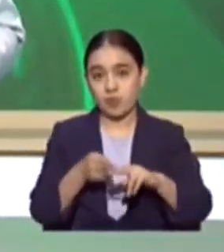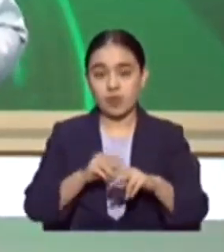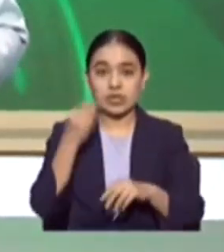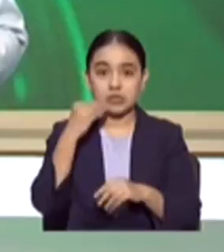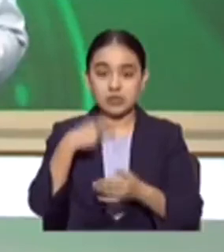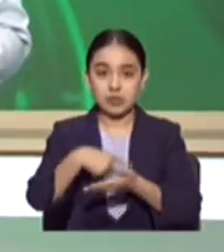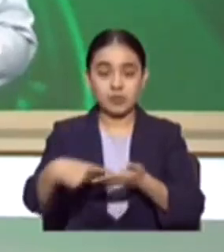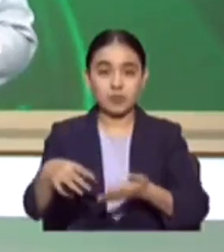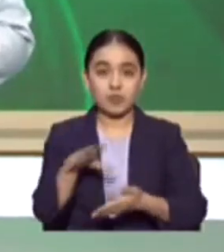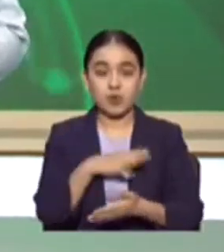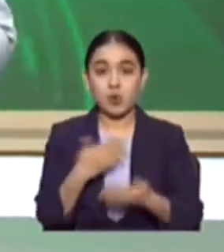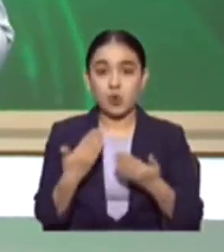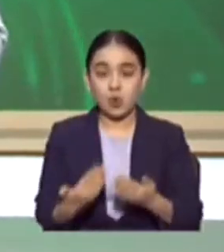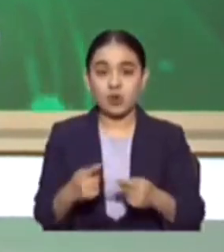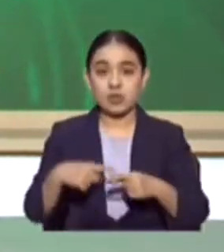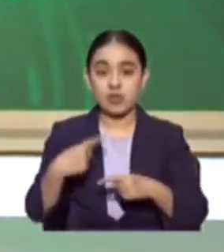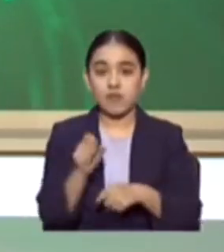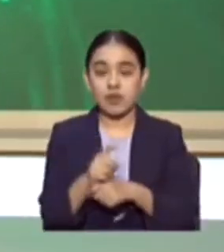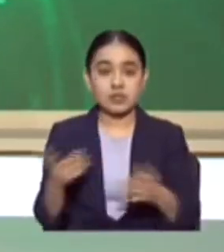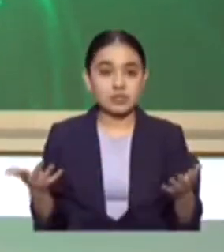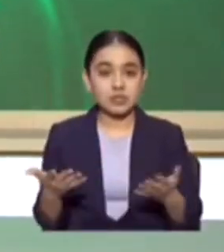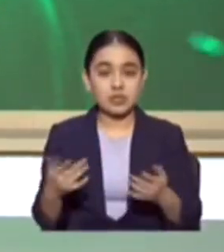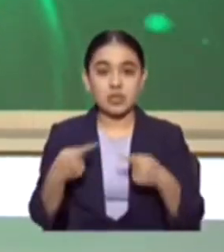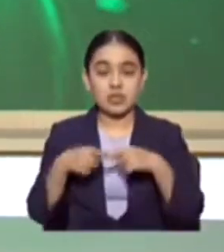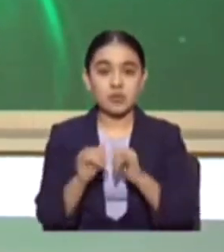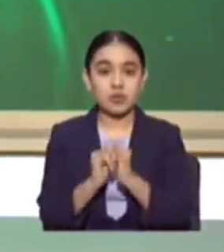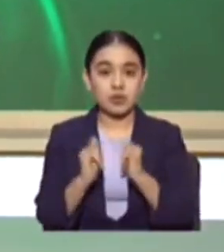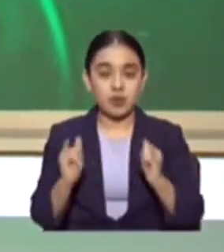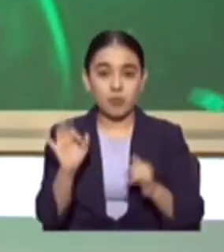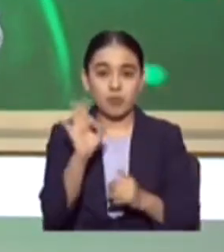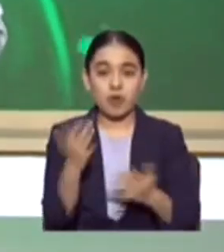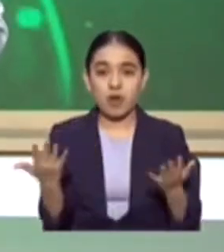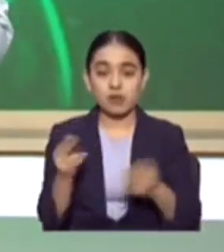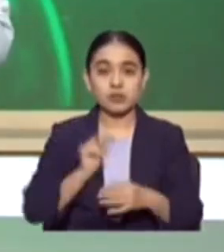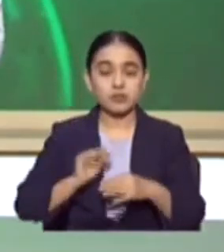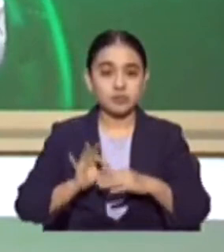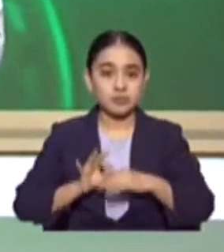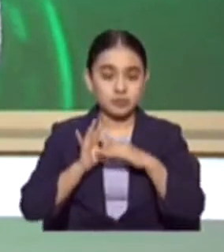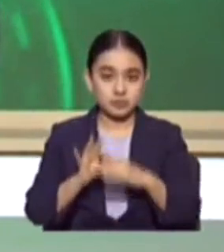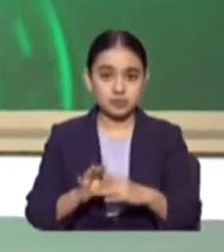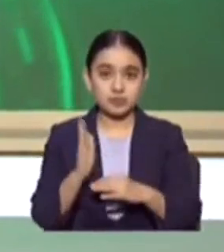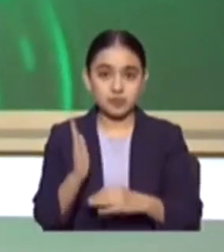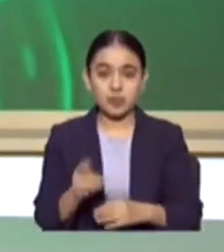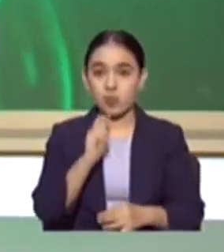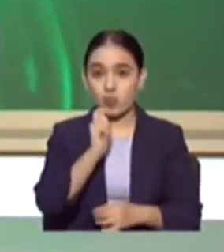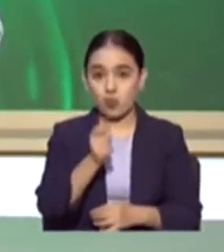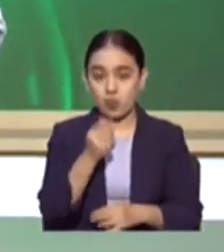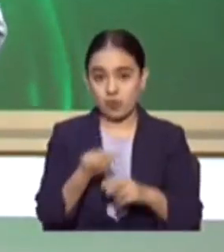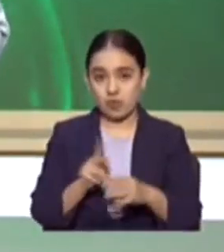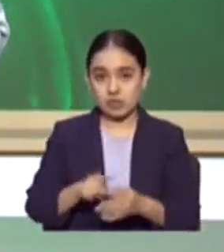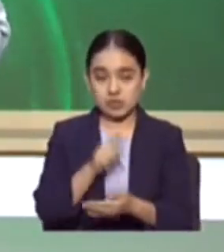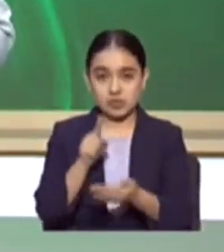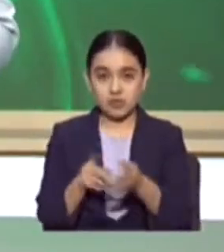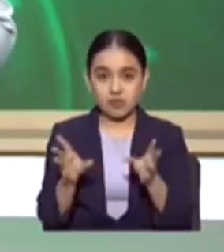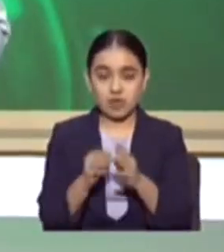jihatlar e'tirof etildi. Xo'sh, galdagi vazifalar qanday? Tizimni rivojlantirish borasida qanday ishlar amalga oshiriladi? Muxbirimiz ushbu